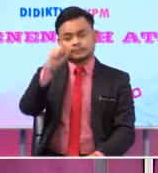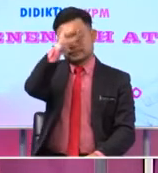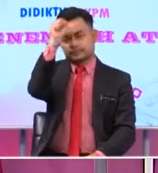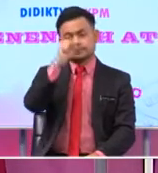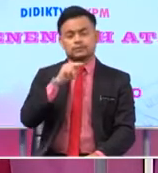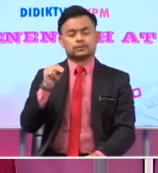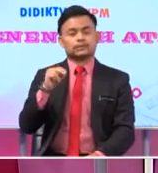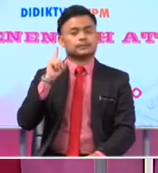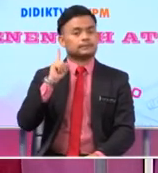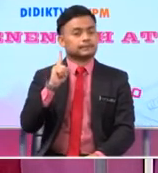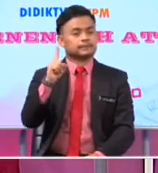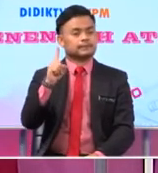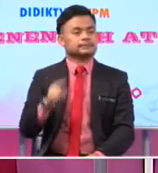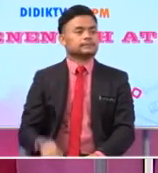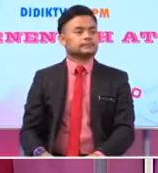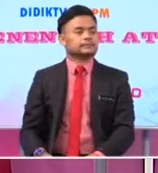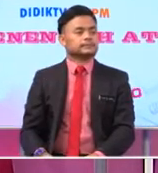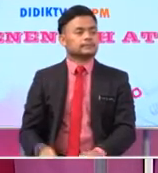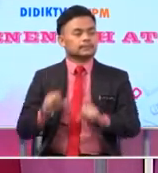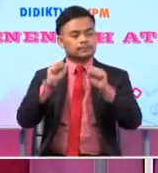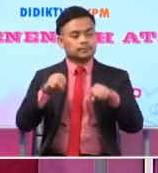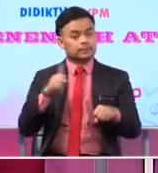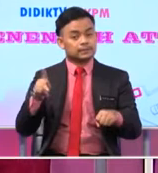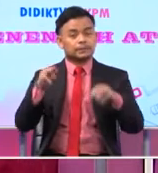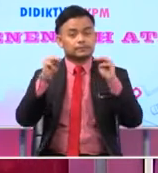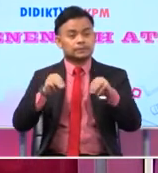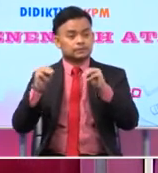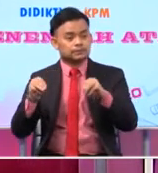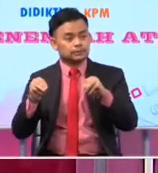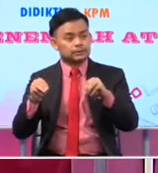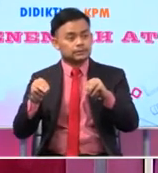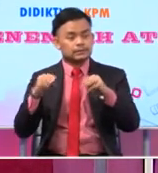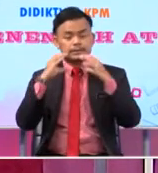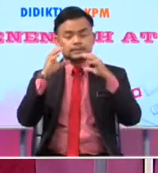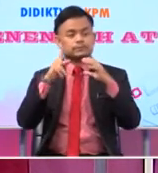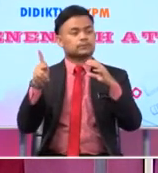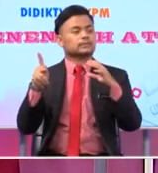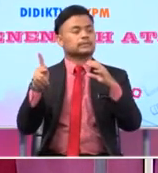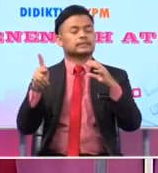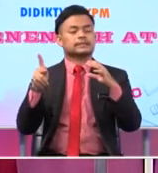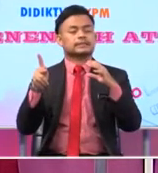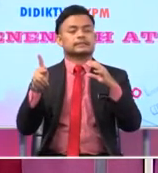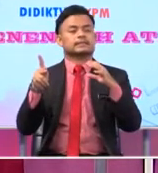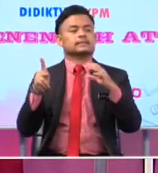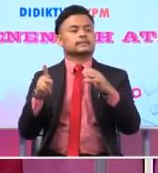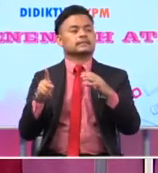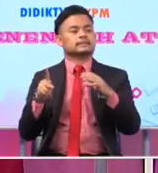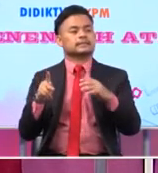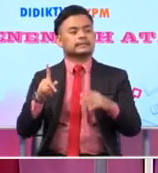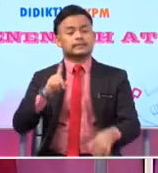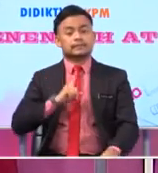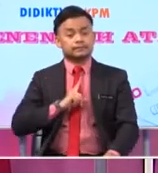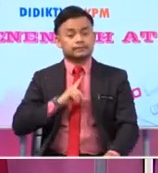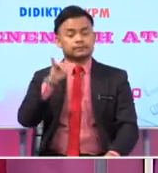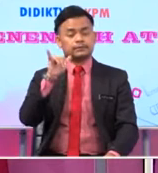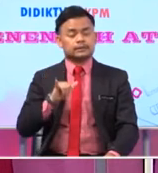murid-murid atau Mira sebutkan satu ciri individu berkepribadian mulia yang cek mudah sebutkan tadi